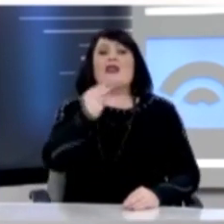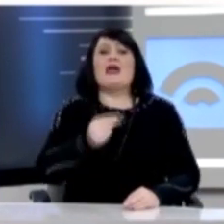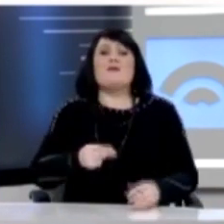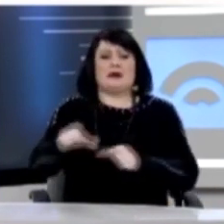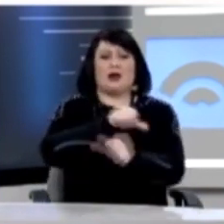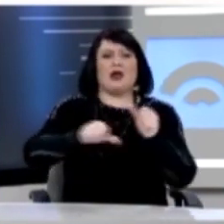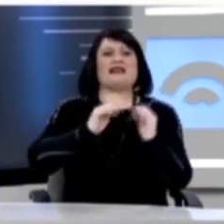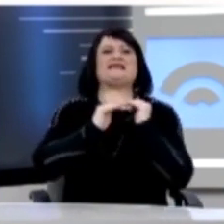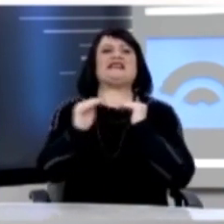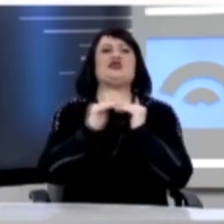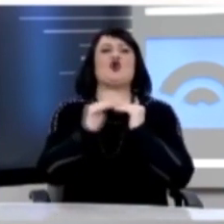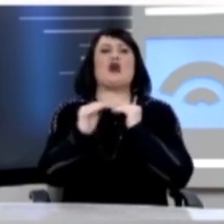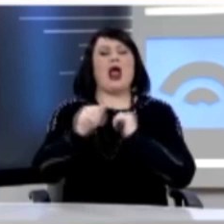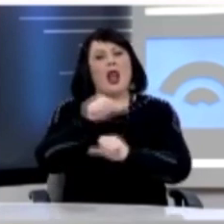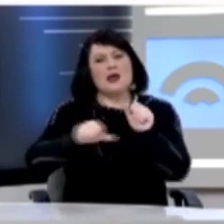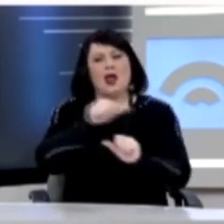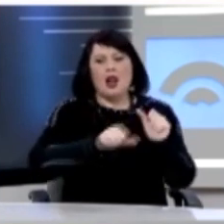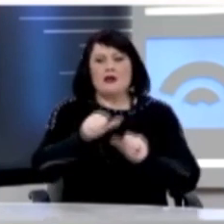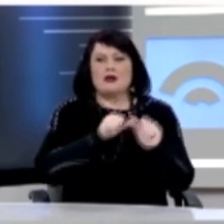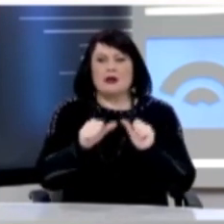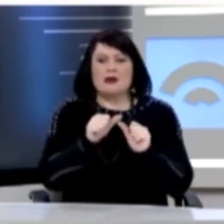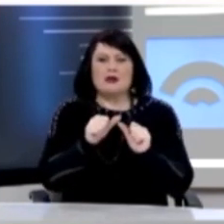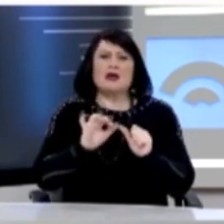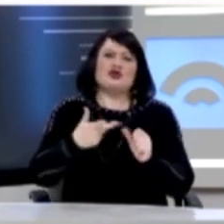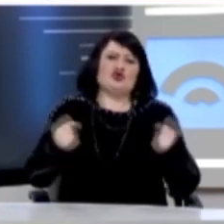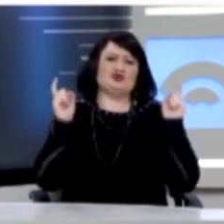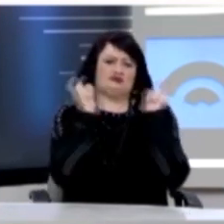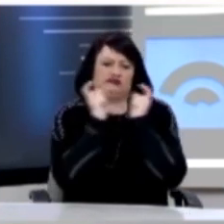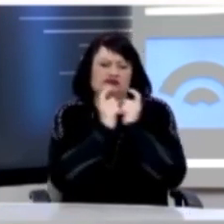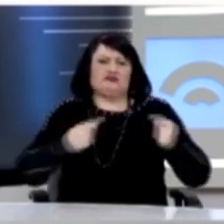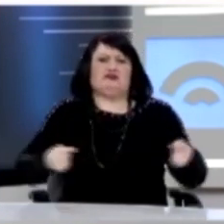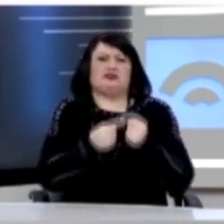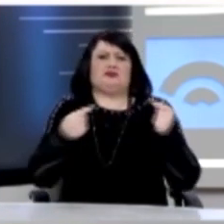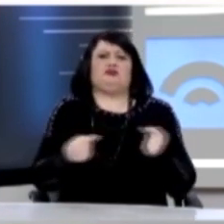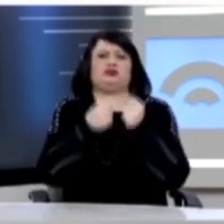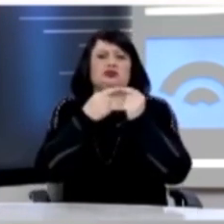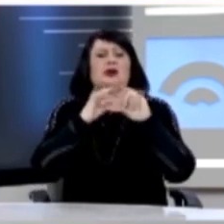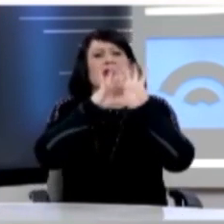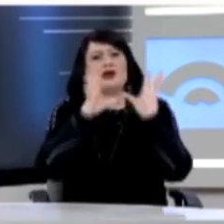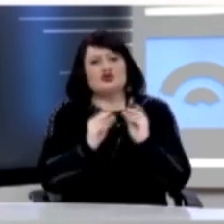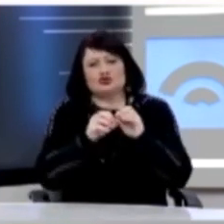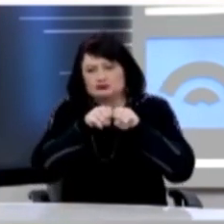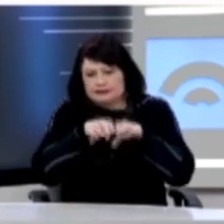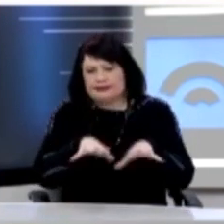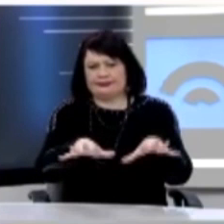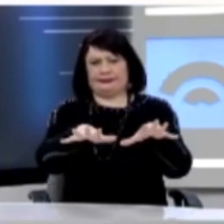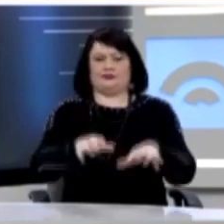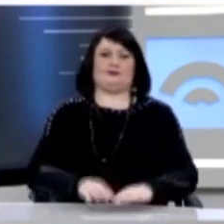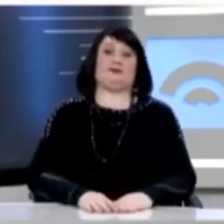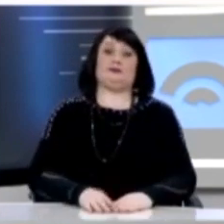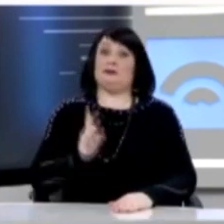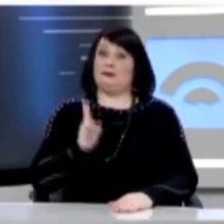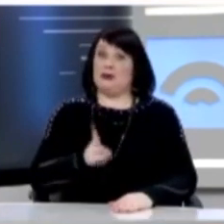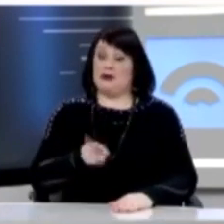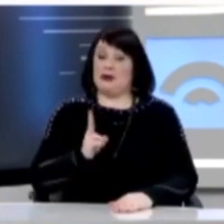αλλαγές συνόρων στην περιοχή, όχι χωρίς εντάσεις και διενέξεις, με τον κίνδυνο να γενικευτούν. Εύθραυστη είναι, για